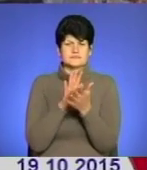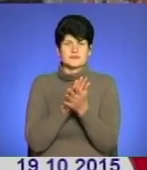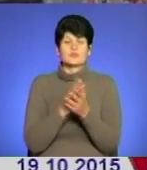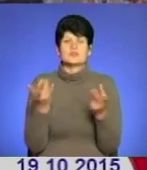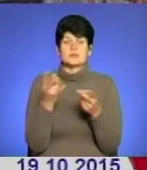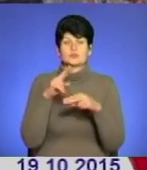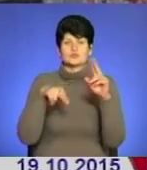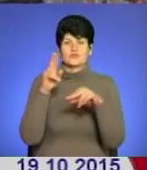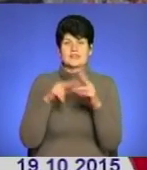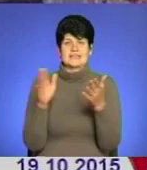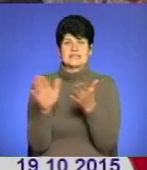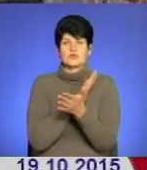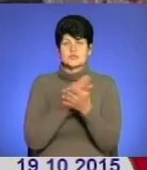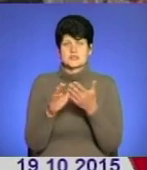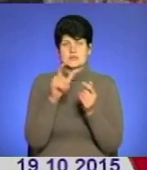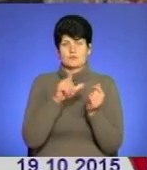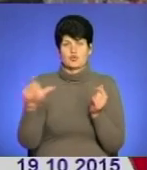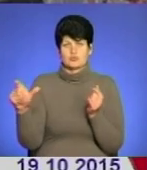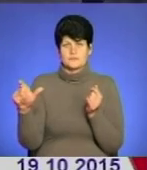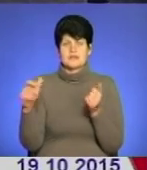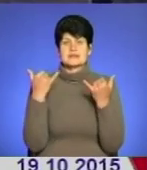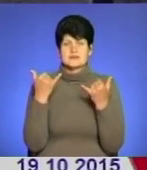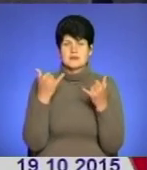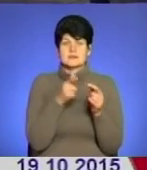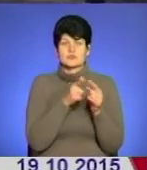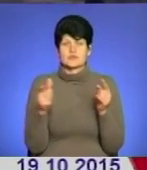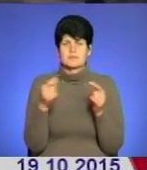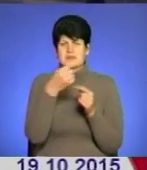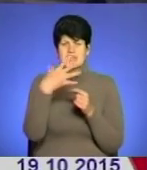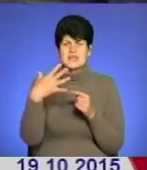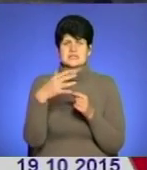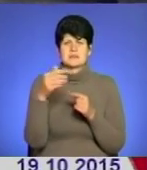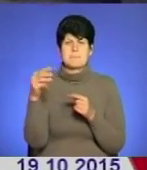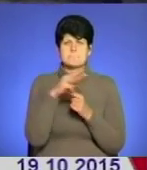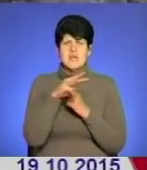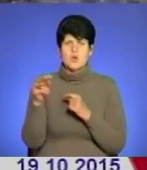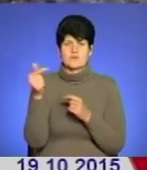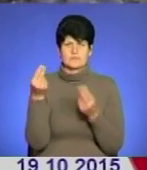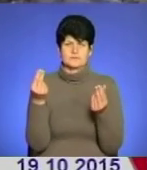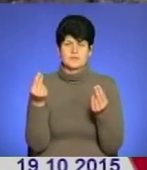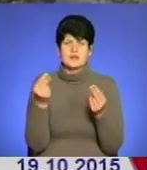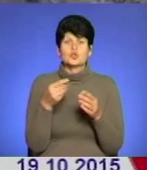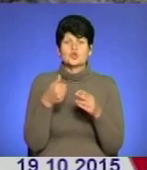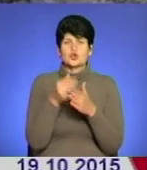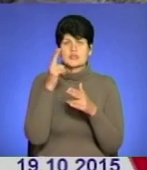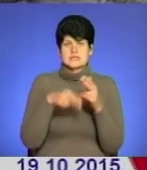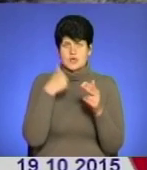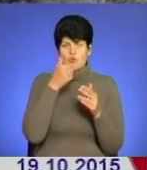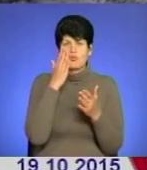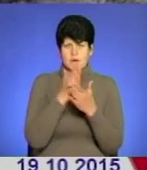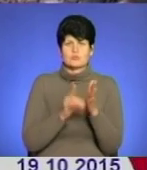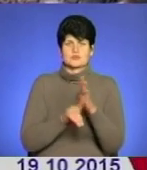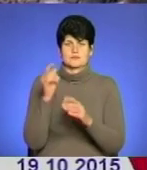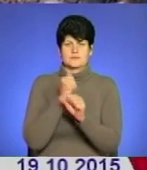очисні гідроспоруди. Наразі роботи тривають. Вартує це понад 15 мільйонів гривень. До кінця року споруди мають